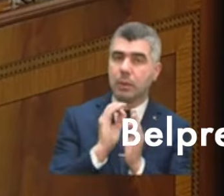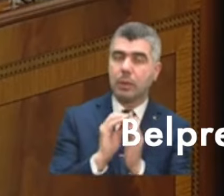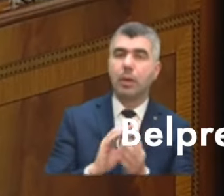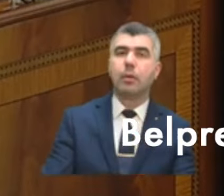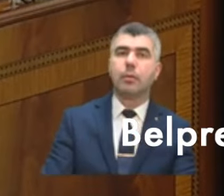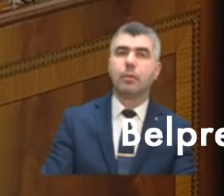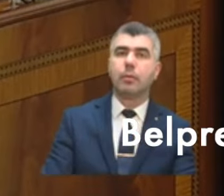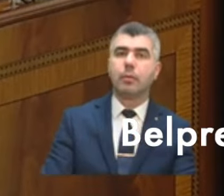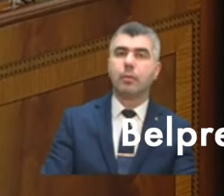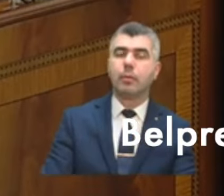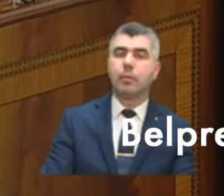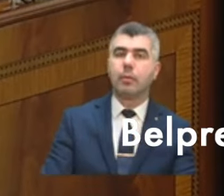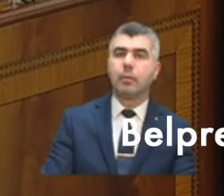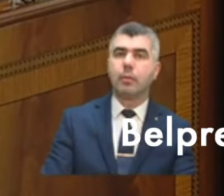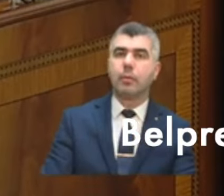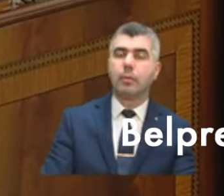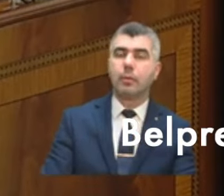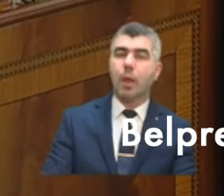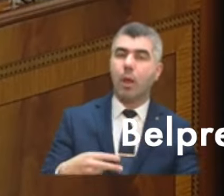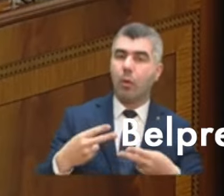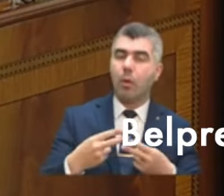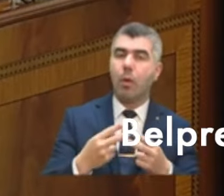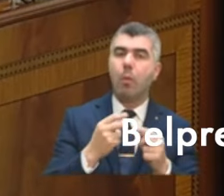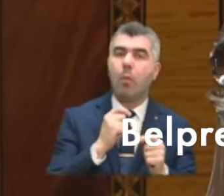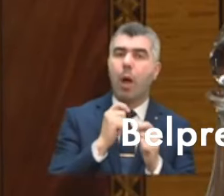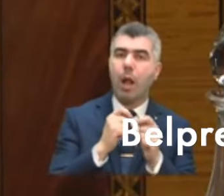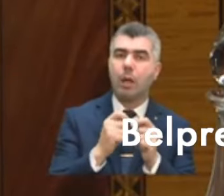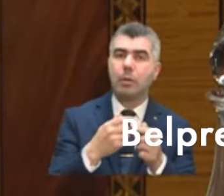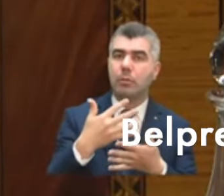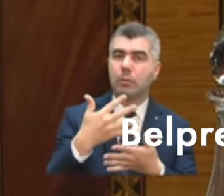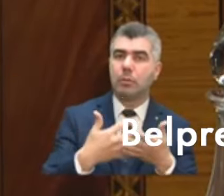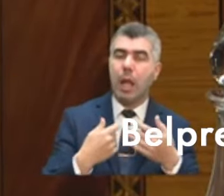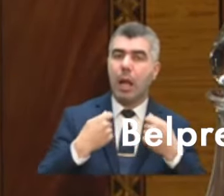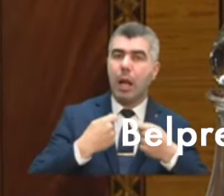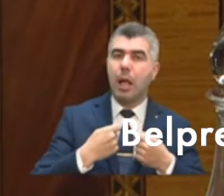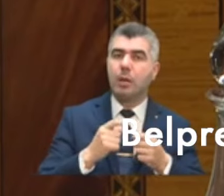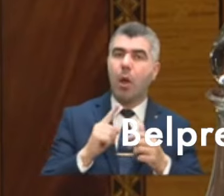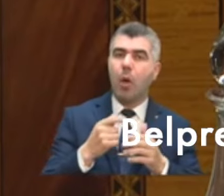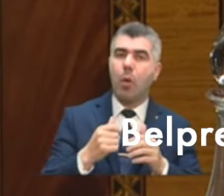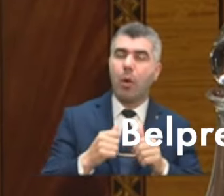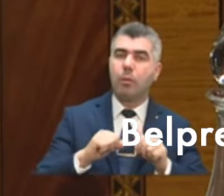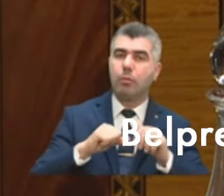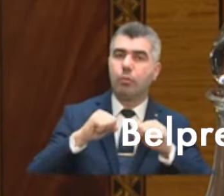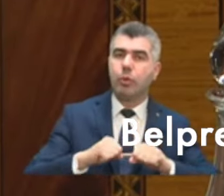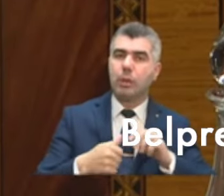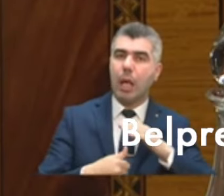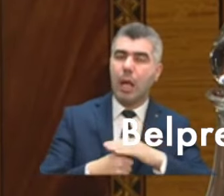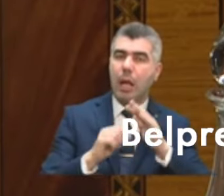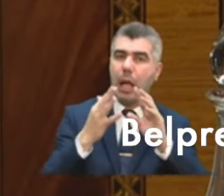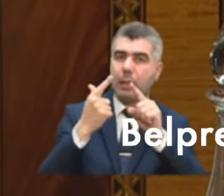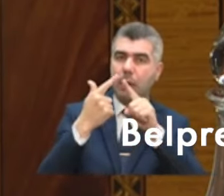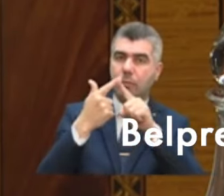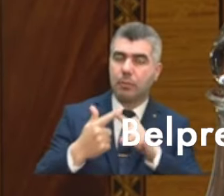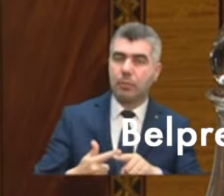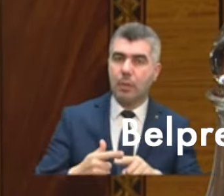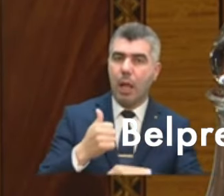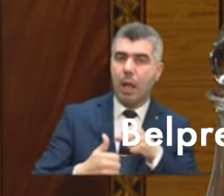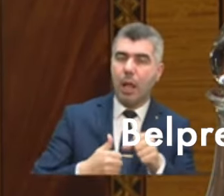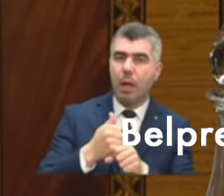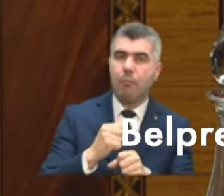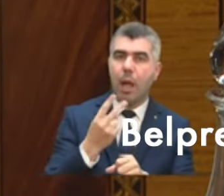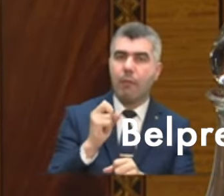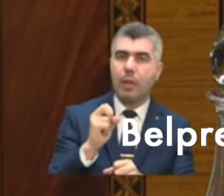العداله والتنميه بمناسبه مناقشه عرض الرئيس الاول للمجلس الاعلى للحسابات برسم سنه